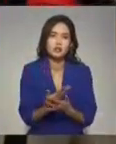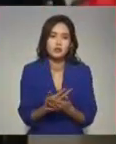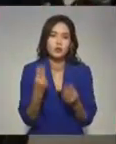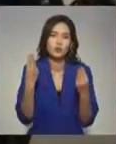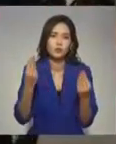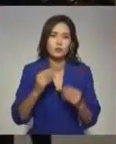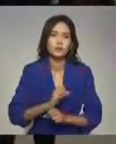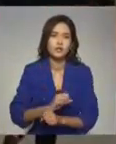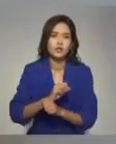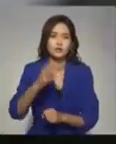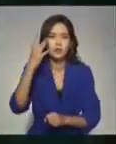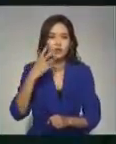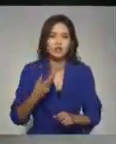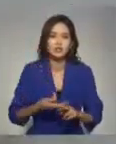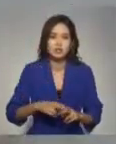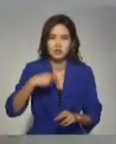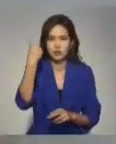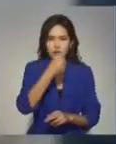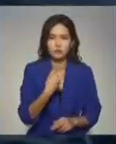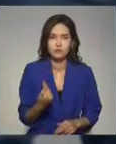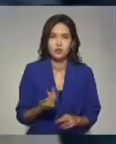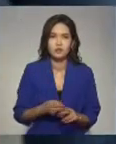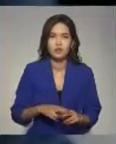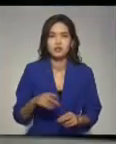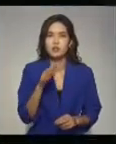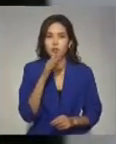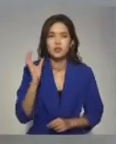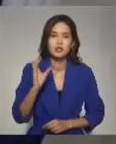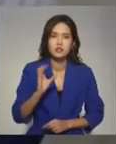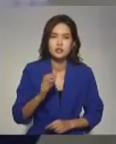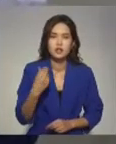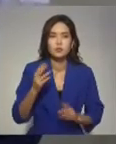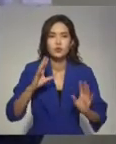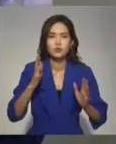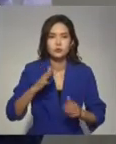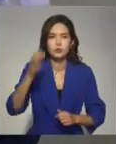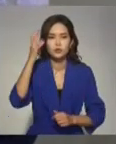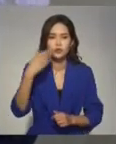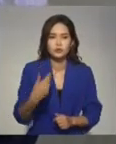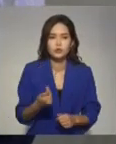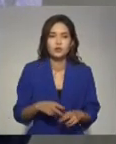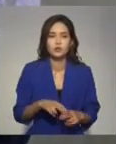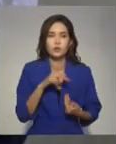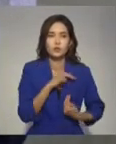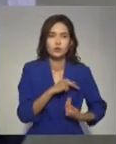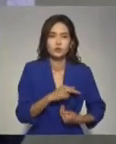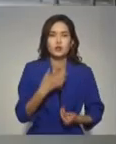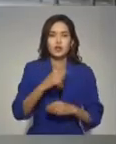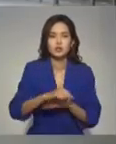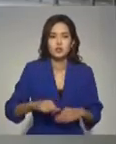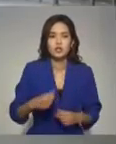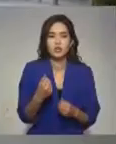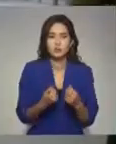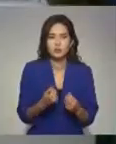крупнейшая забастовка с 2011 года. На улице собираются выйти около 500 000 учителей, госслужащих, сотрудников погранслужб и